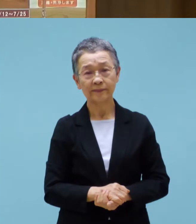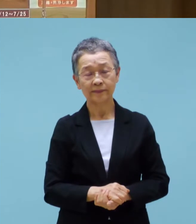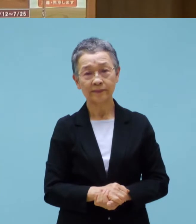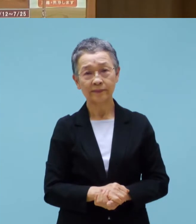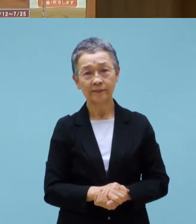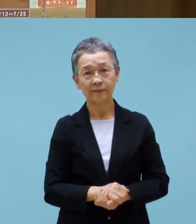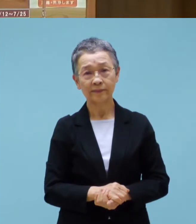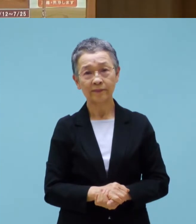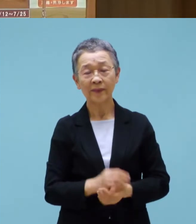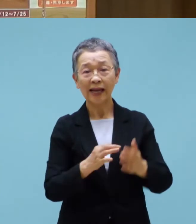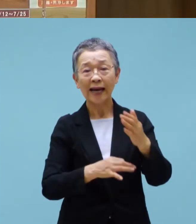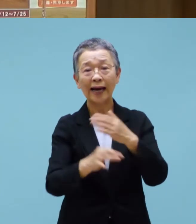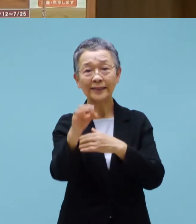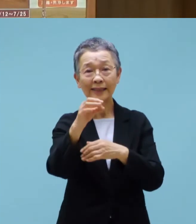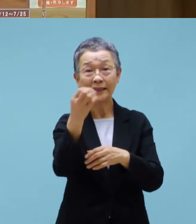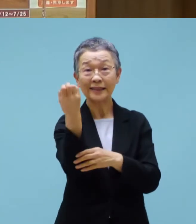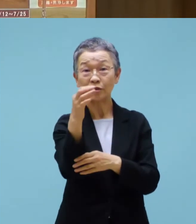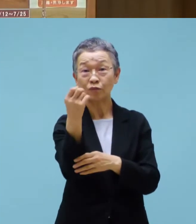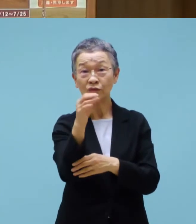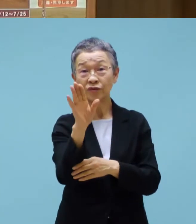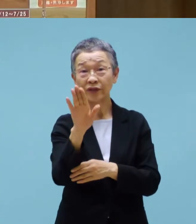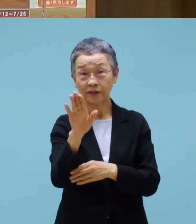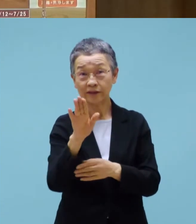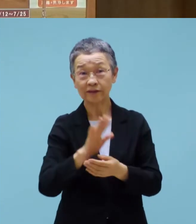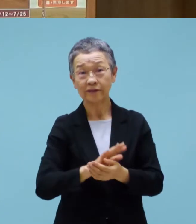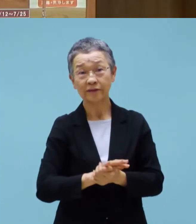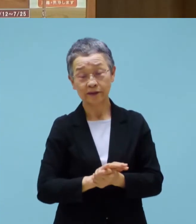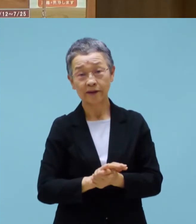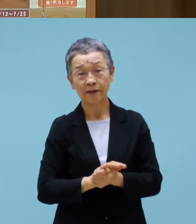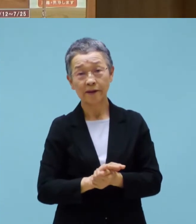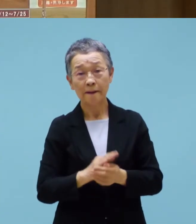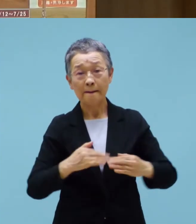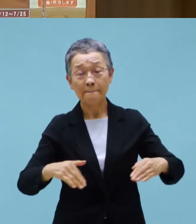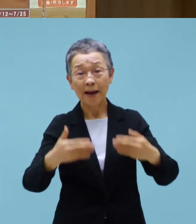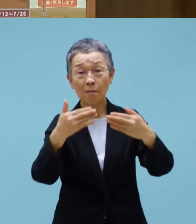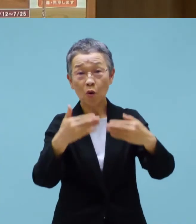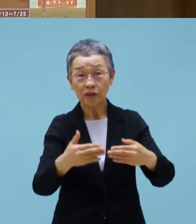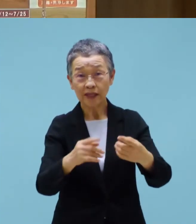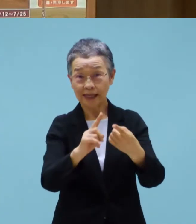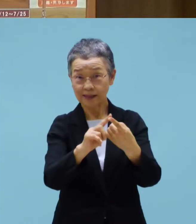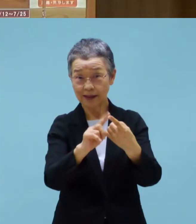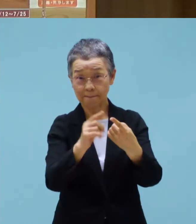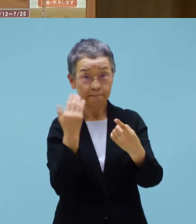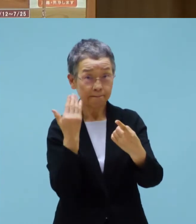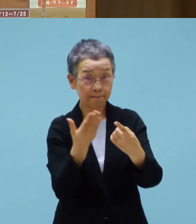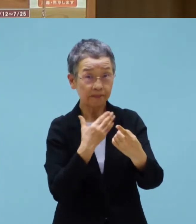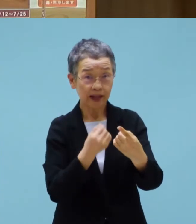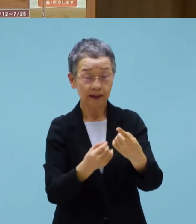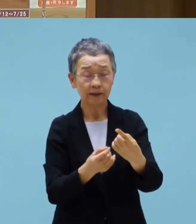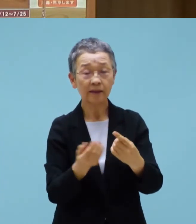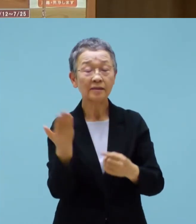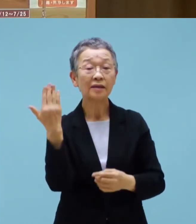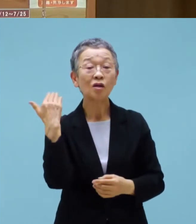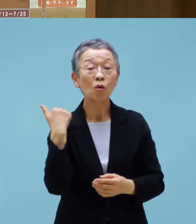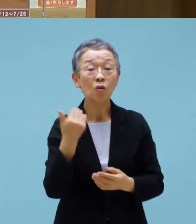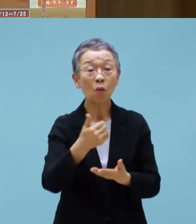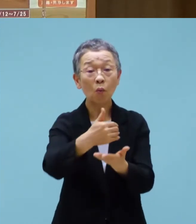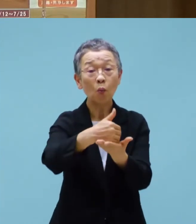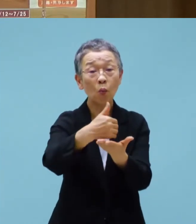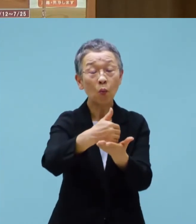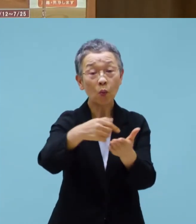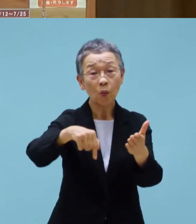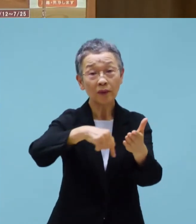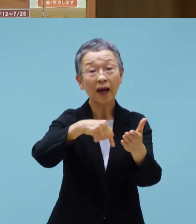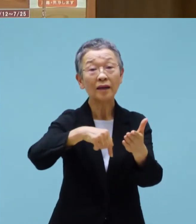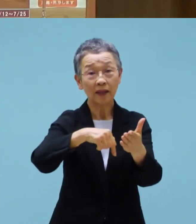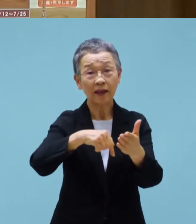朝日新聞の中野です。まん延防止のことで一点お尋ねしたいんですけども、先ほど知事は